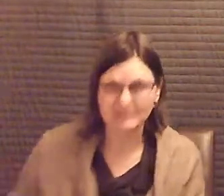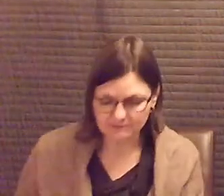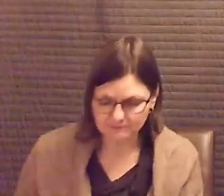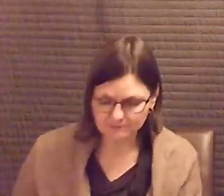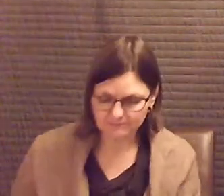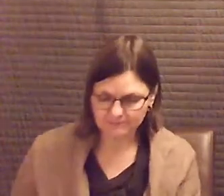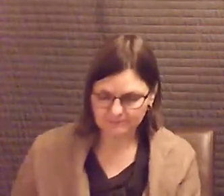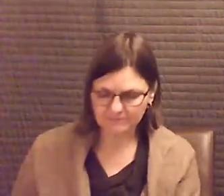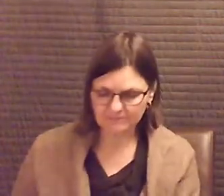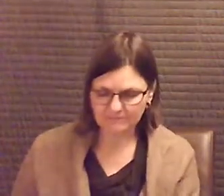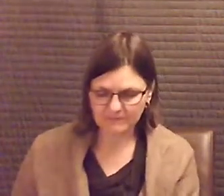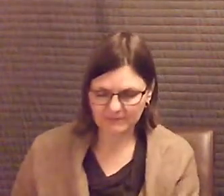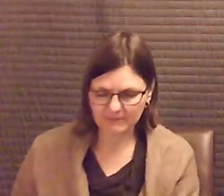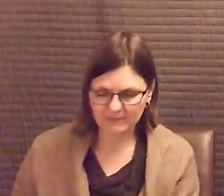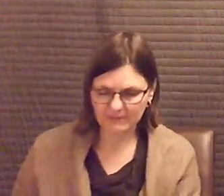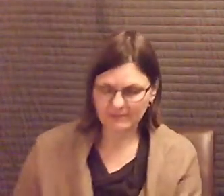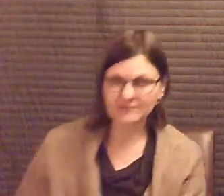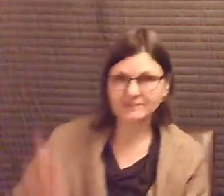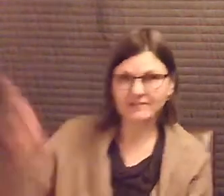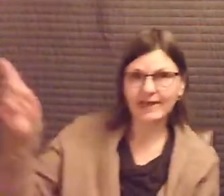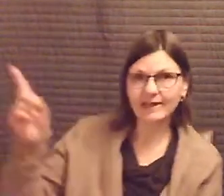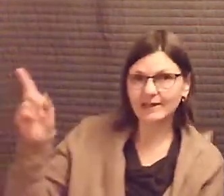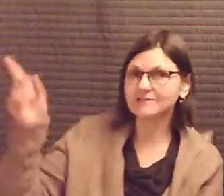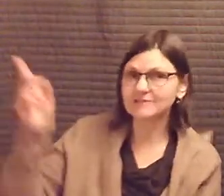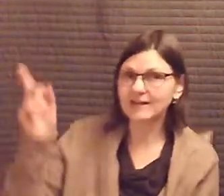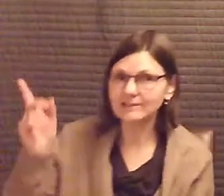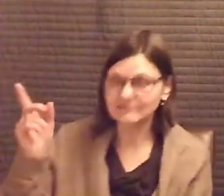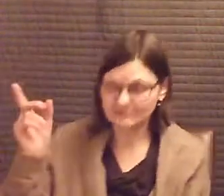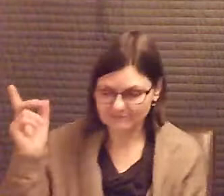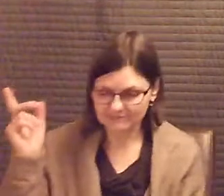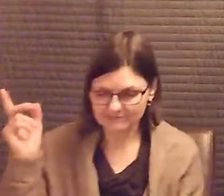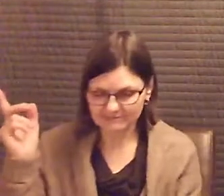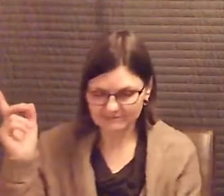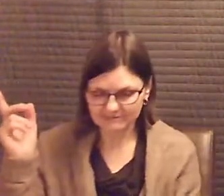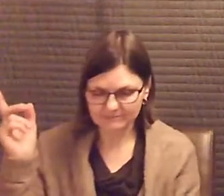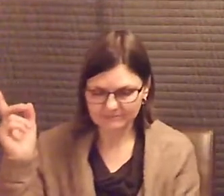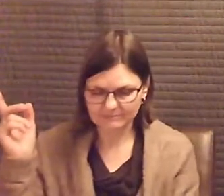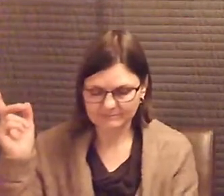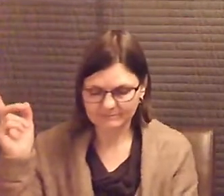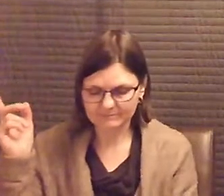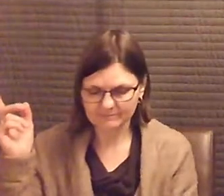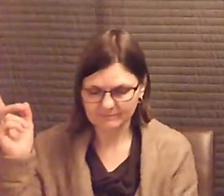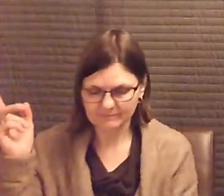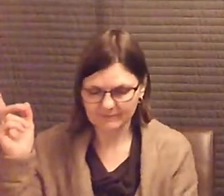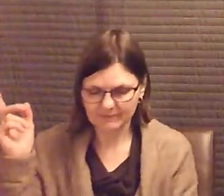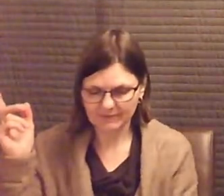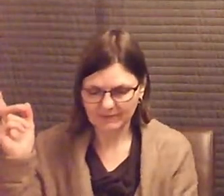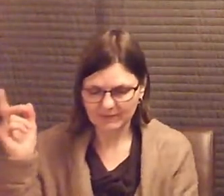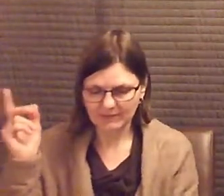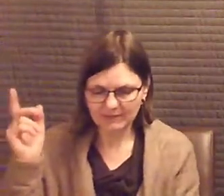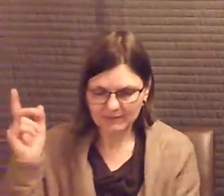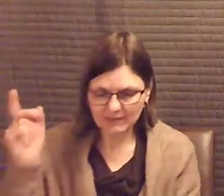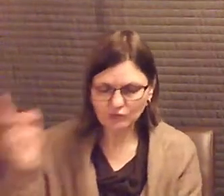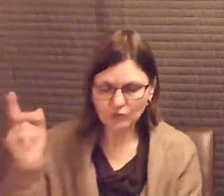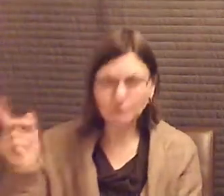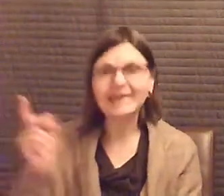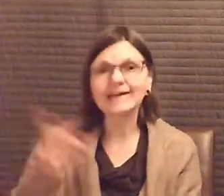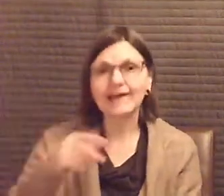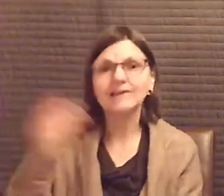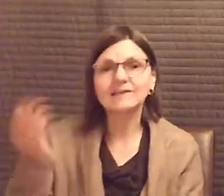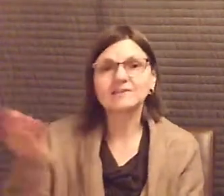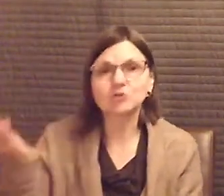wij zien de d is leo dat zij is wel na de in doen danseres niet